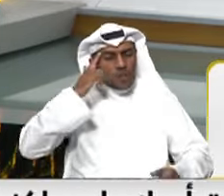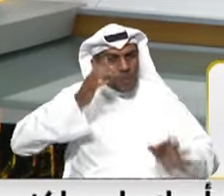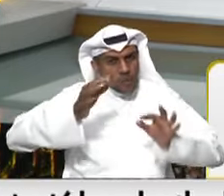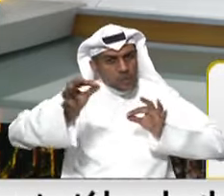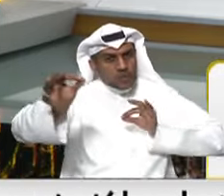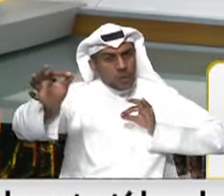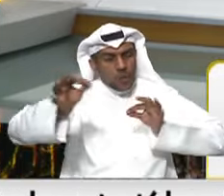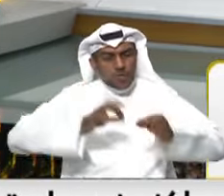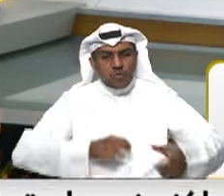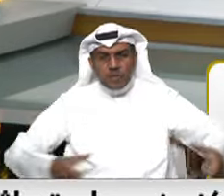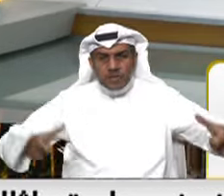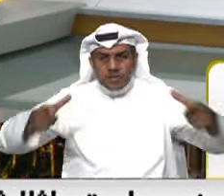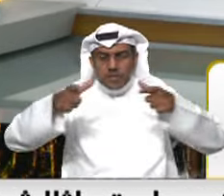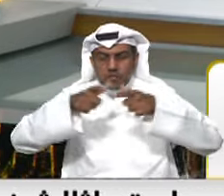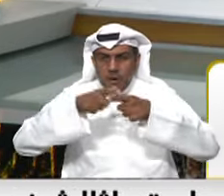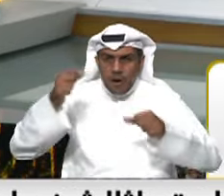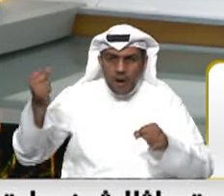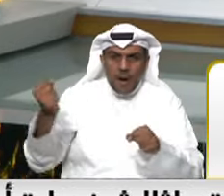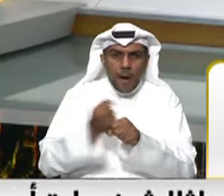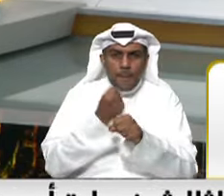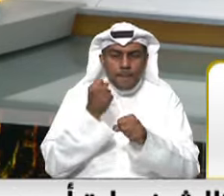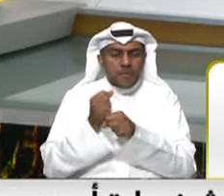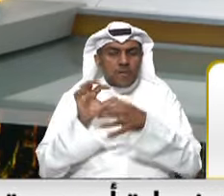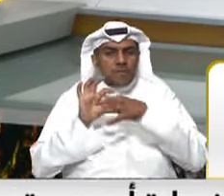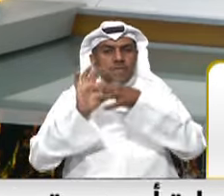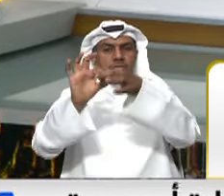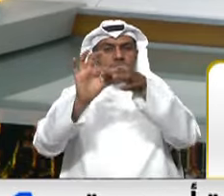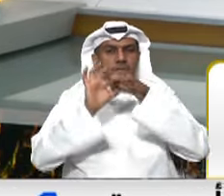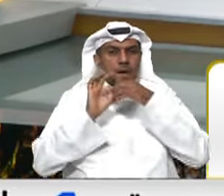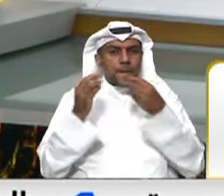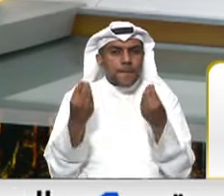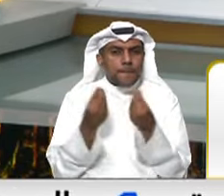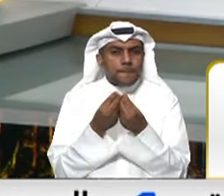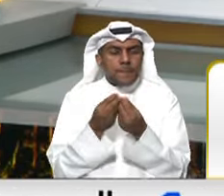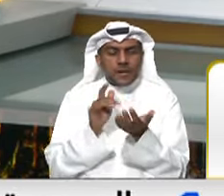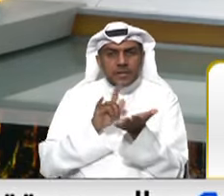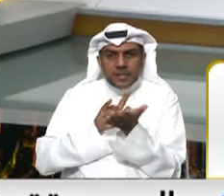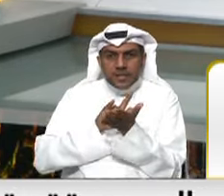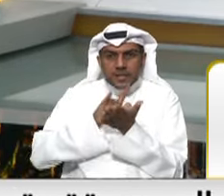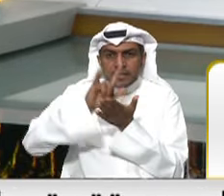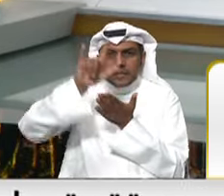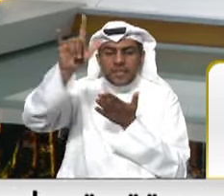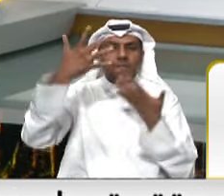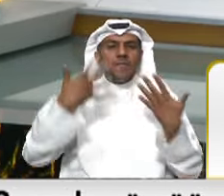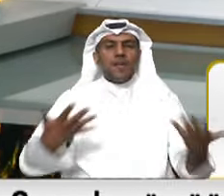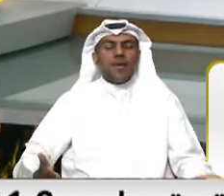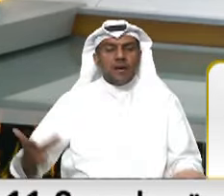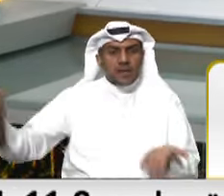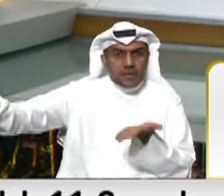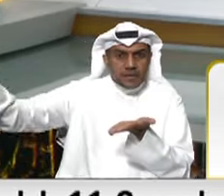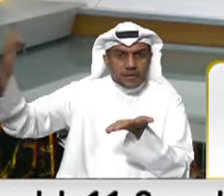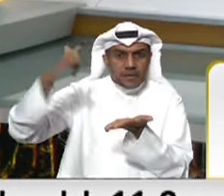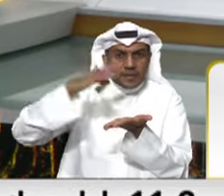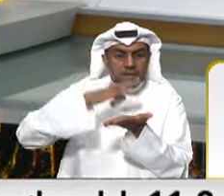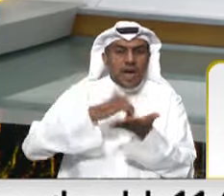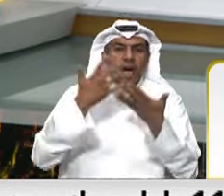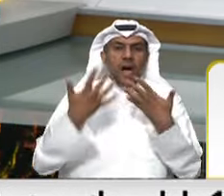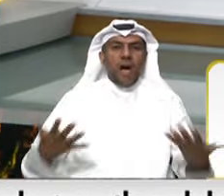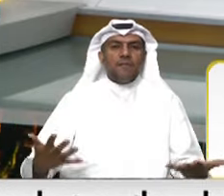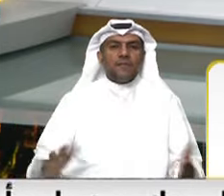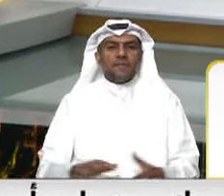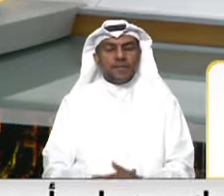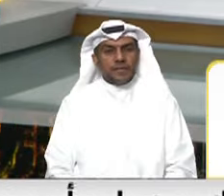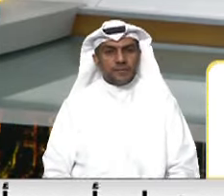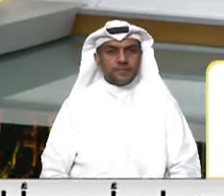والتنسيق فيها فيما بينهم حتى تكون عمليه المغادره والوصول للمسافرين سهله وميسره